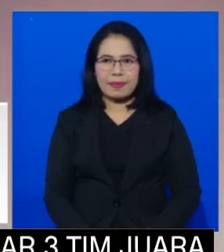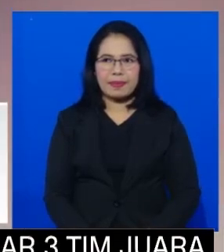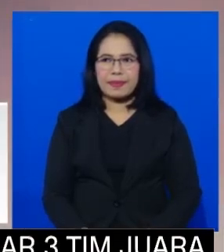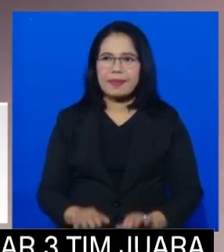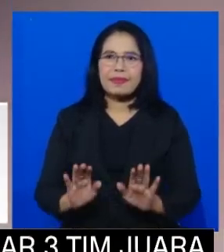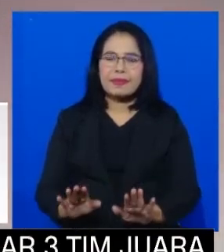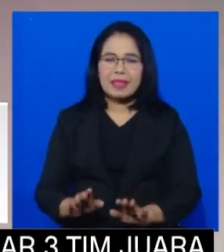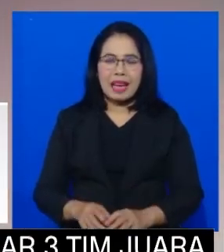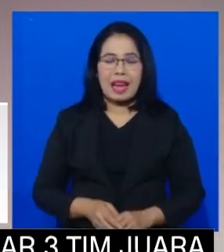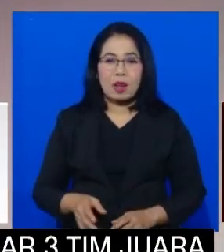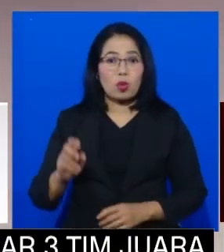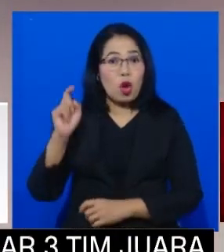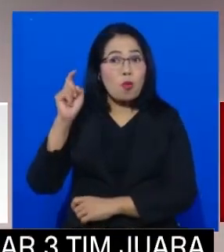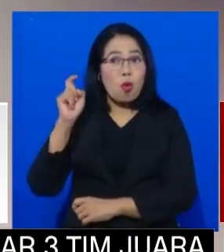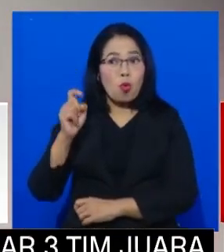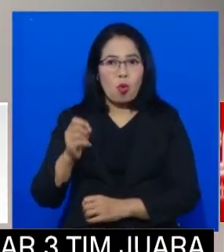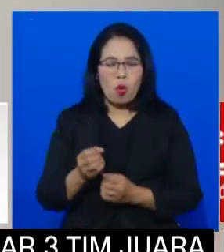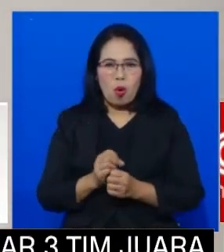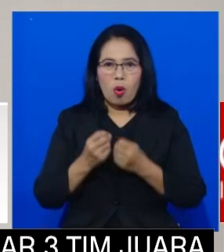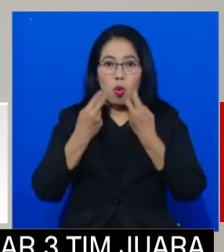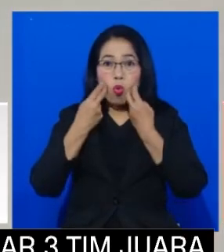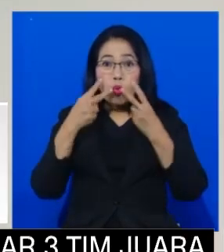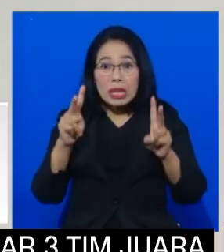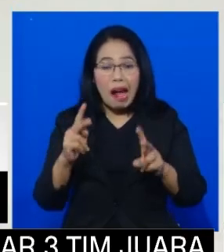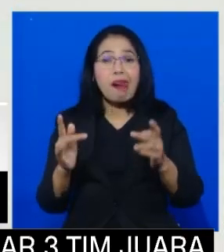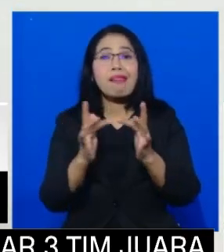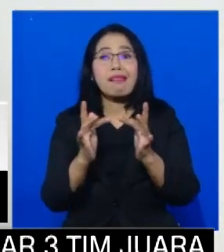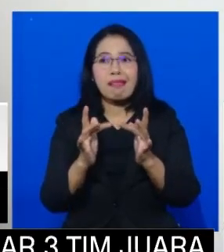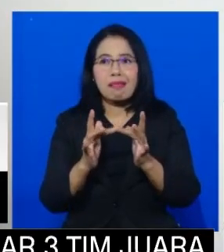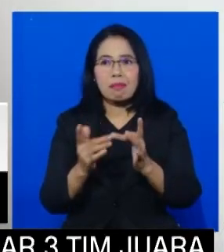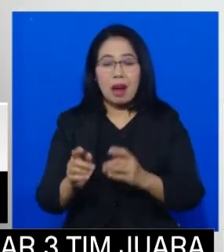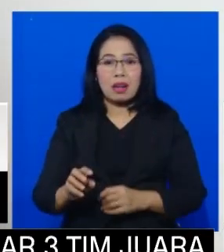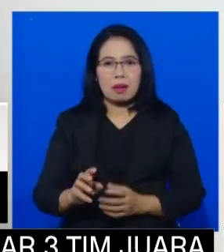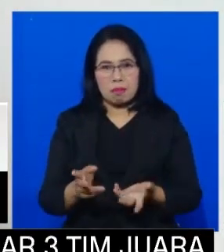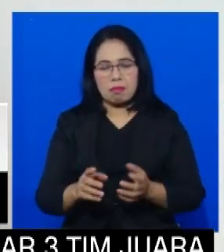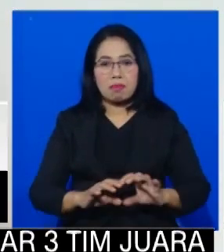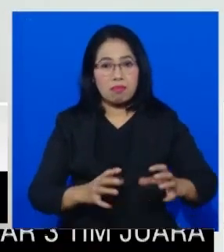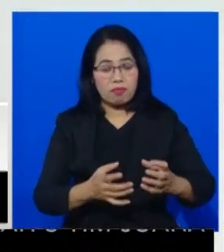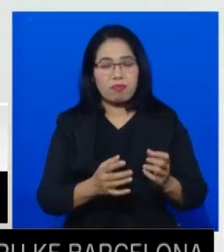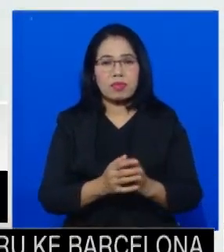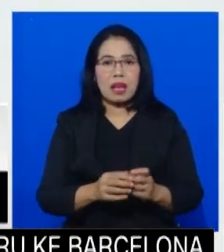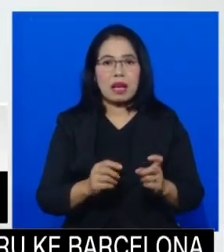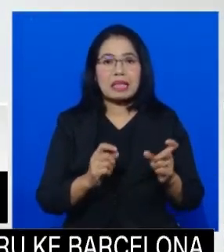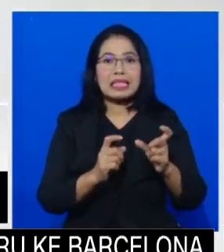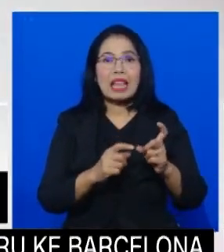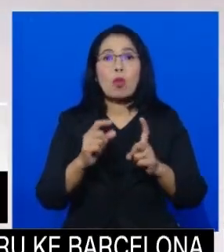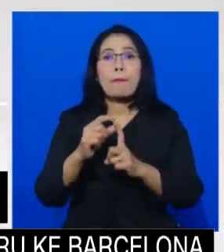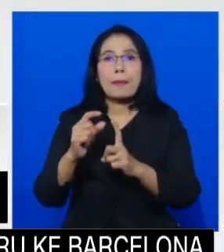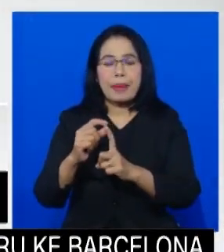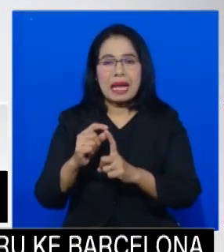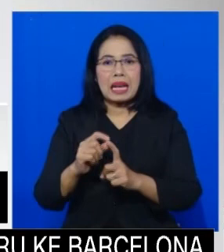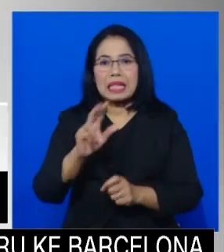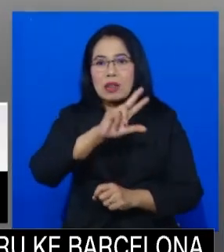Sementara di Bogor, Jawa Barat, viral rekaman video yang mempertontonkan 4 anggota Satuan Polisi Pamong Praja Kabupaten Bogor, Jawa Barat